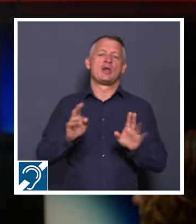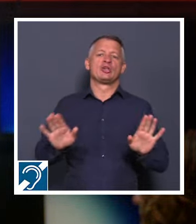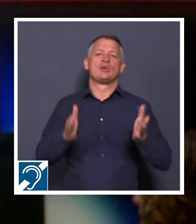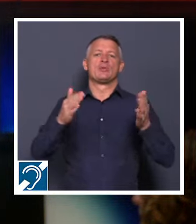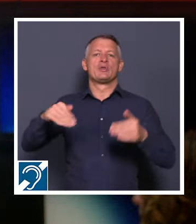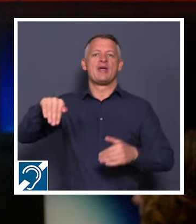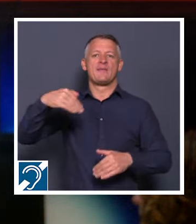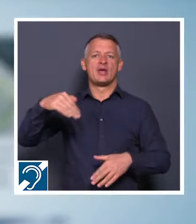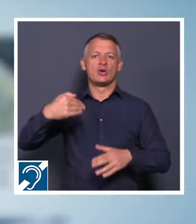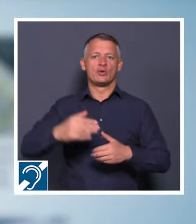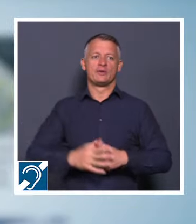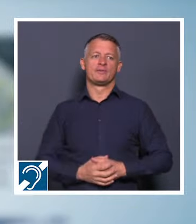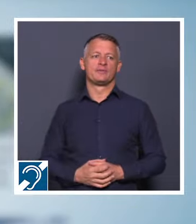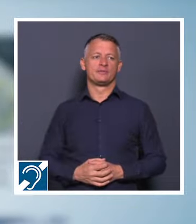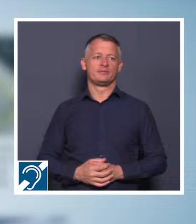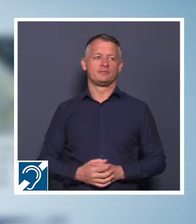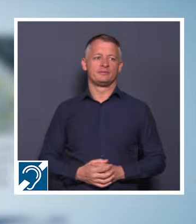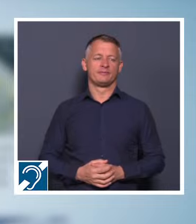miercuri.